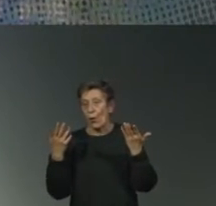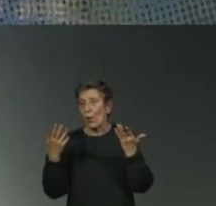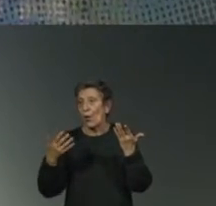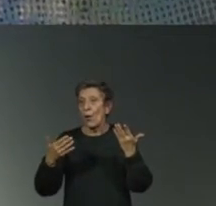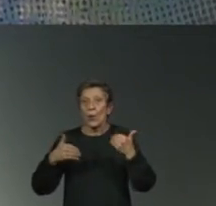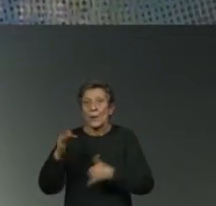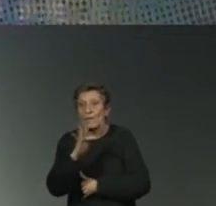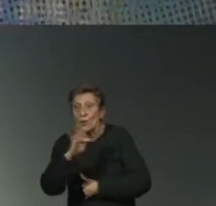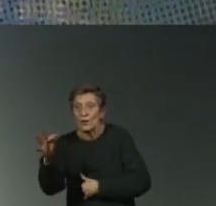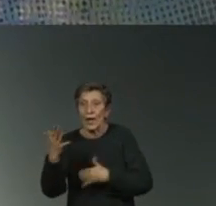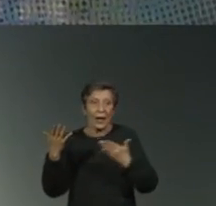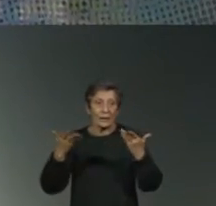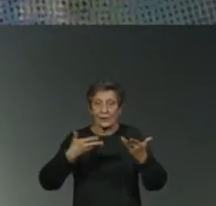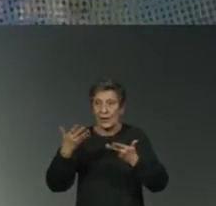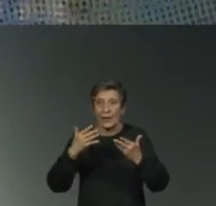Sarah et L'amour et les forêts,